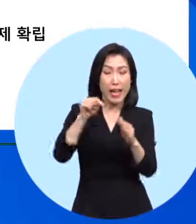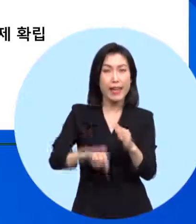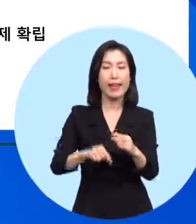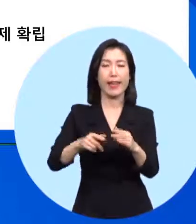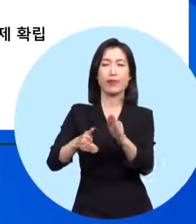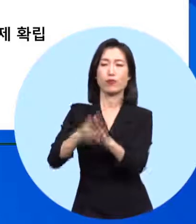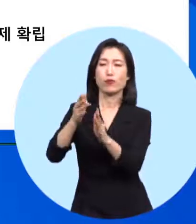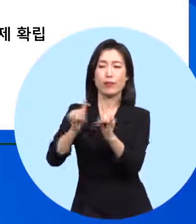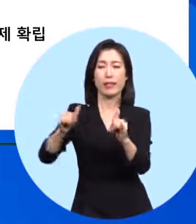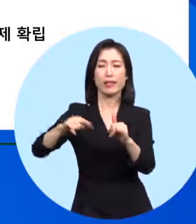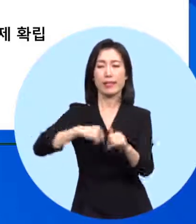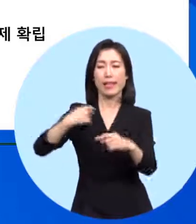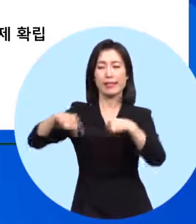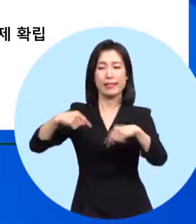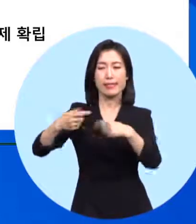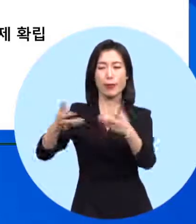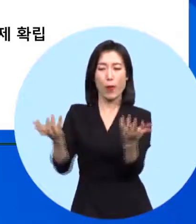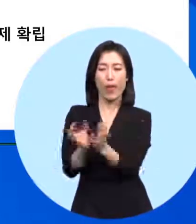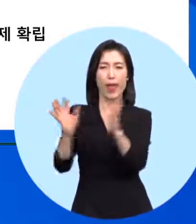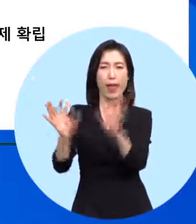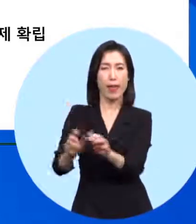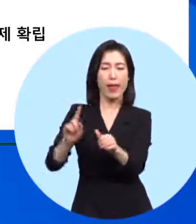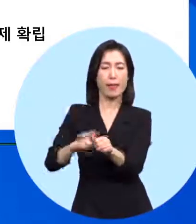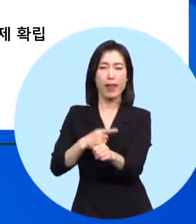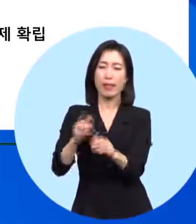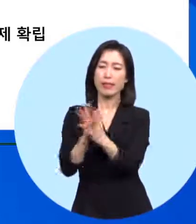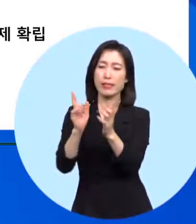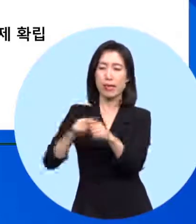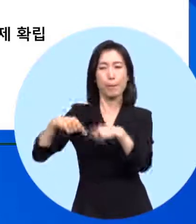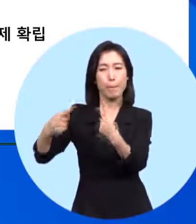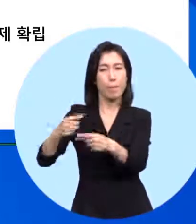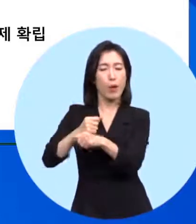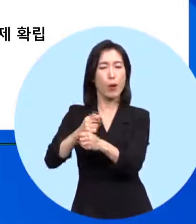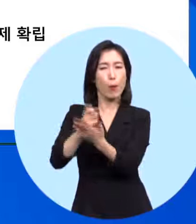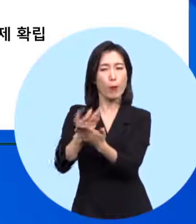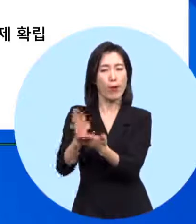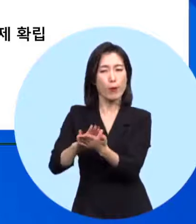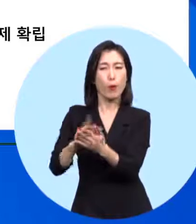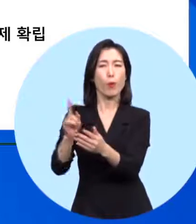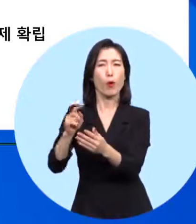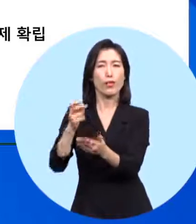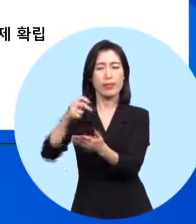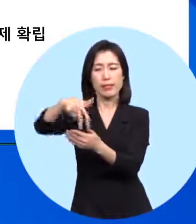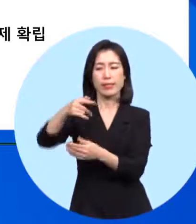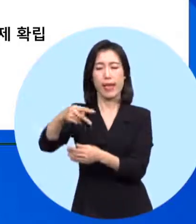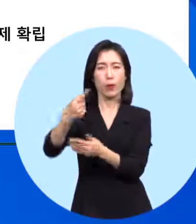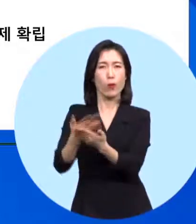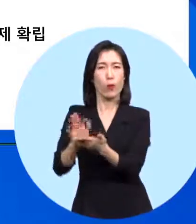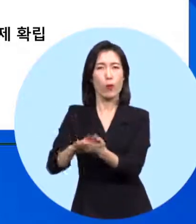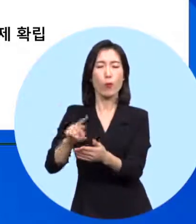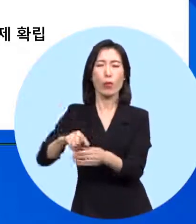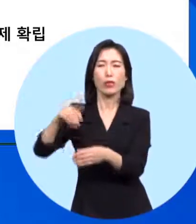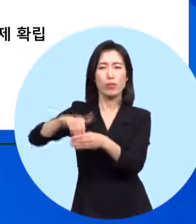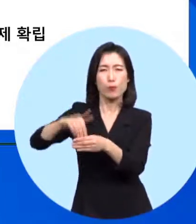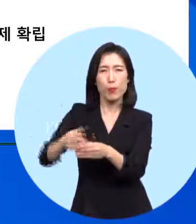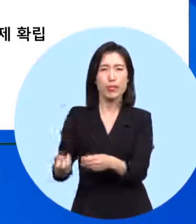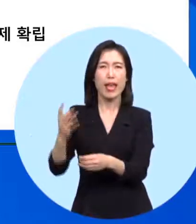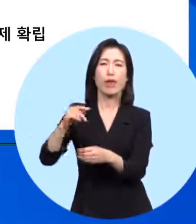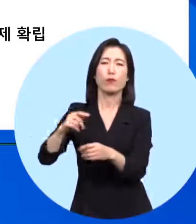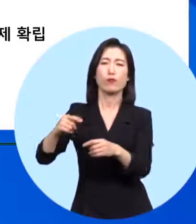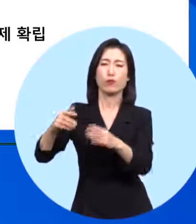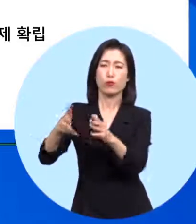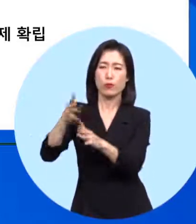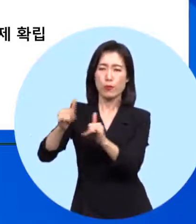주민자치회를 통해서 주민 참여를 넓힌다든지 주민이 직접 참정할 수 있는 제도도 굉장히 많은데 뭐 주민투표, 주민소환, 주민발안,